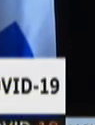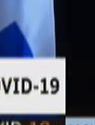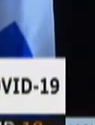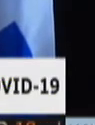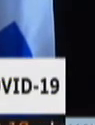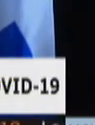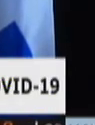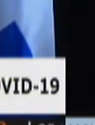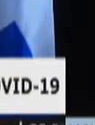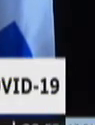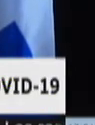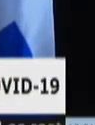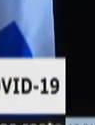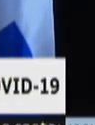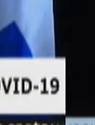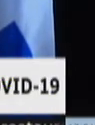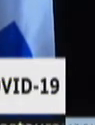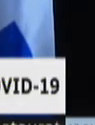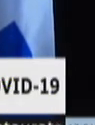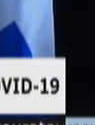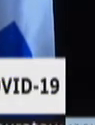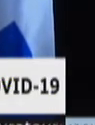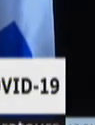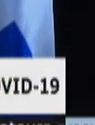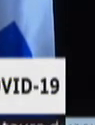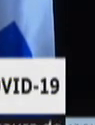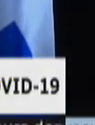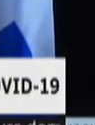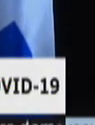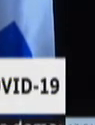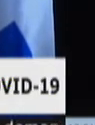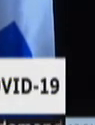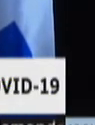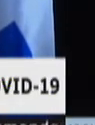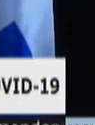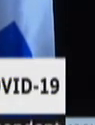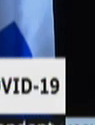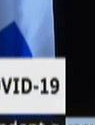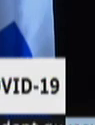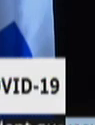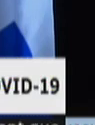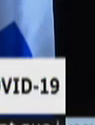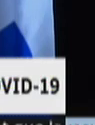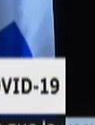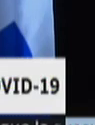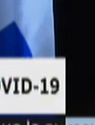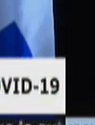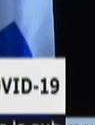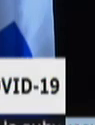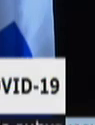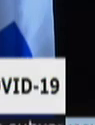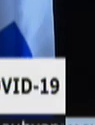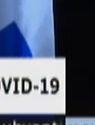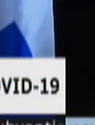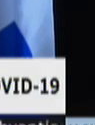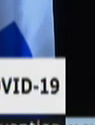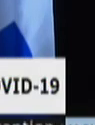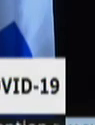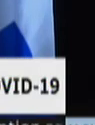d'ouverture qui pourraient être resserrées, l'obligation d'avoir une place assise et de rester assis.